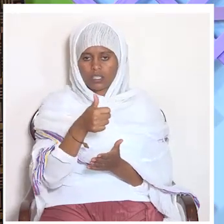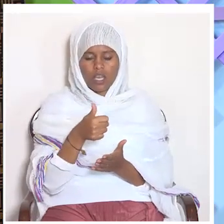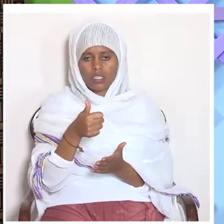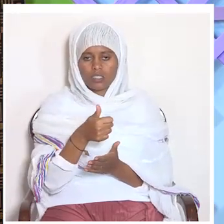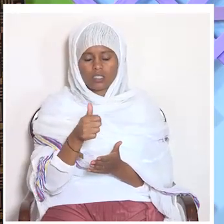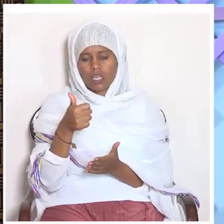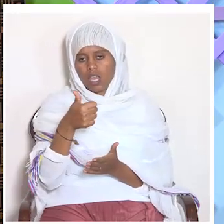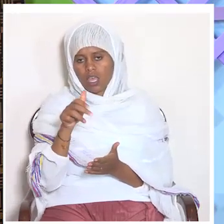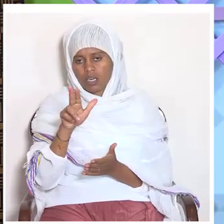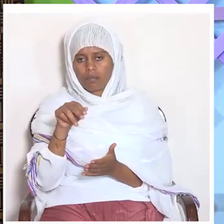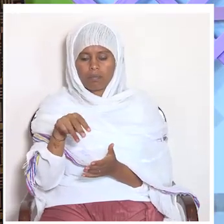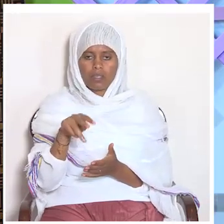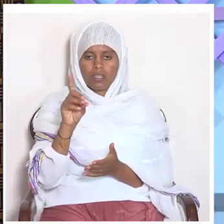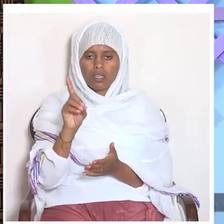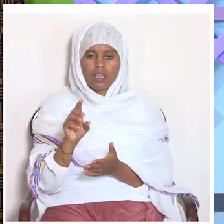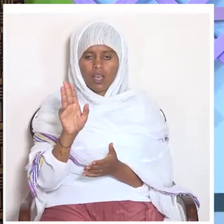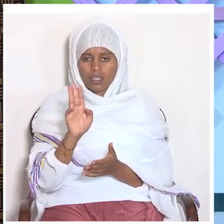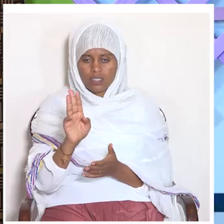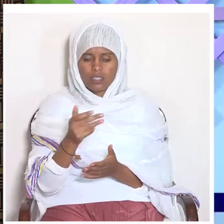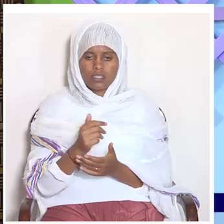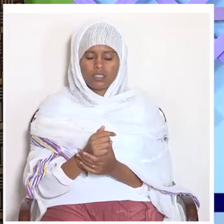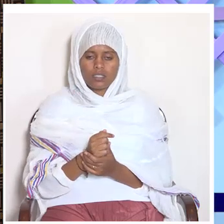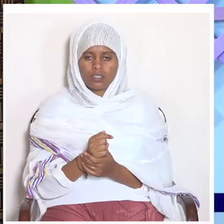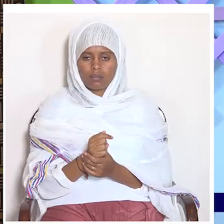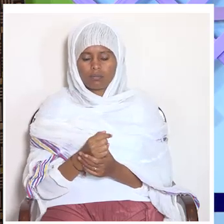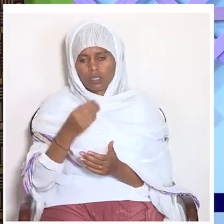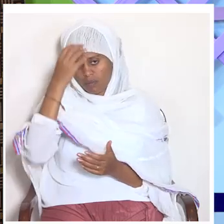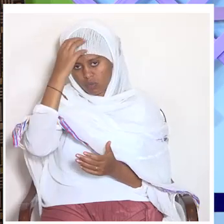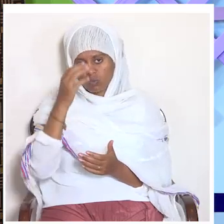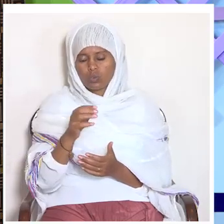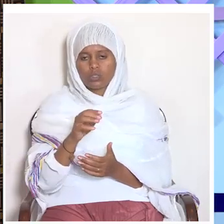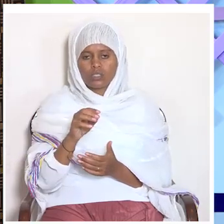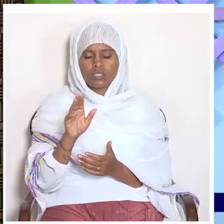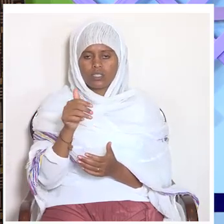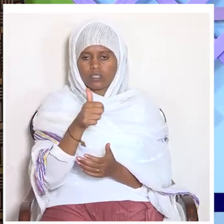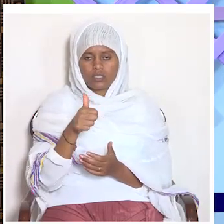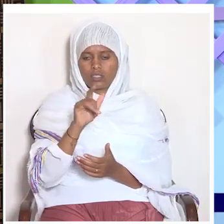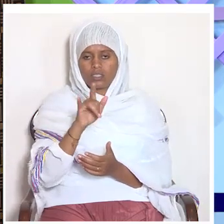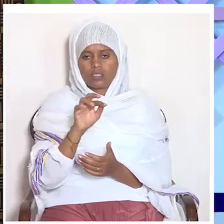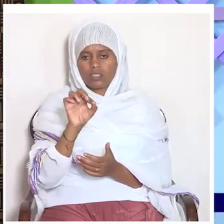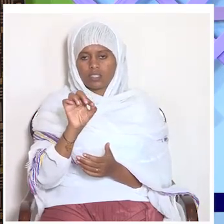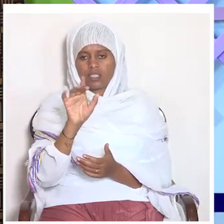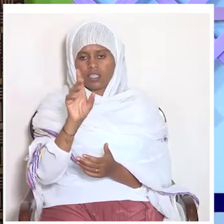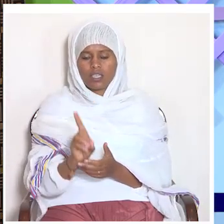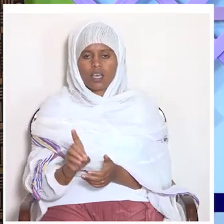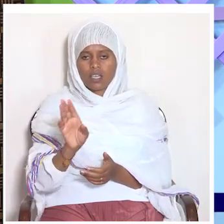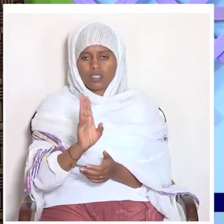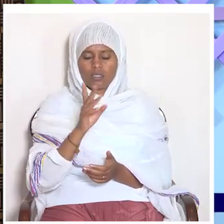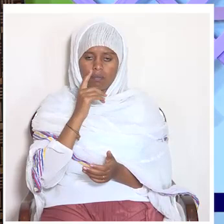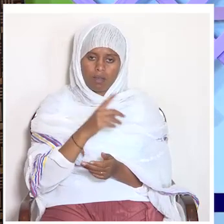ነቢይ ኤርምያስ፣ ብዛዕባ ንጉስ ሕዝቅያስ፣ ብዛዕባ መነናውያን፣